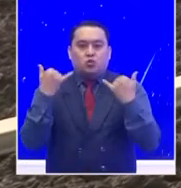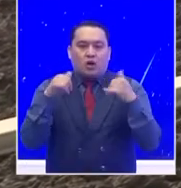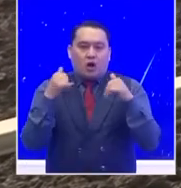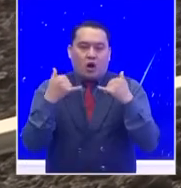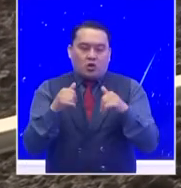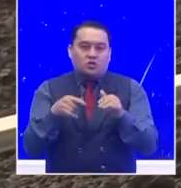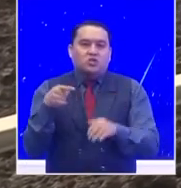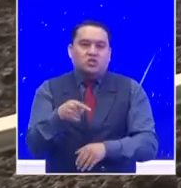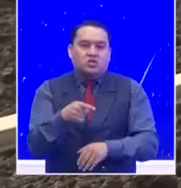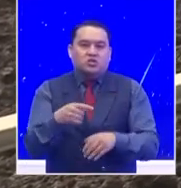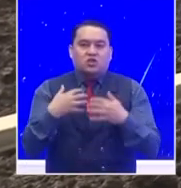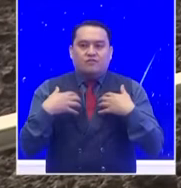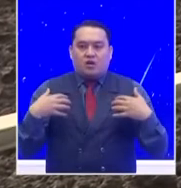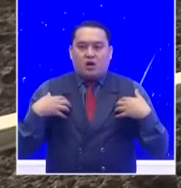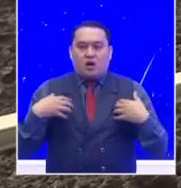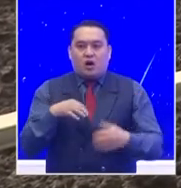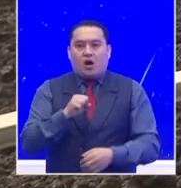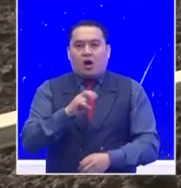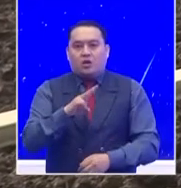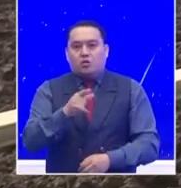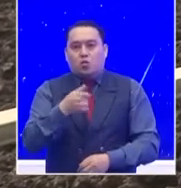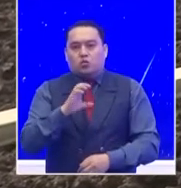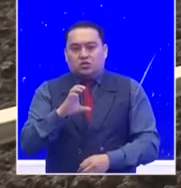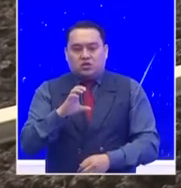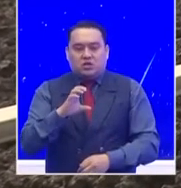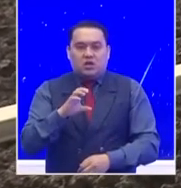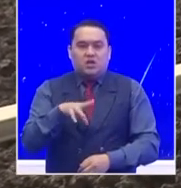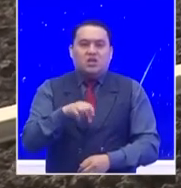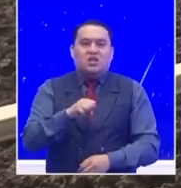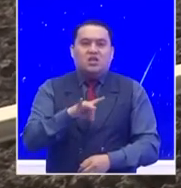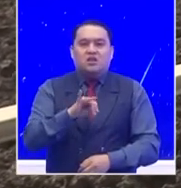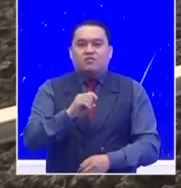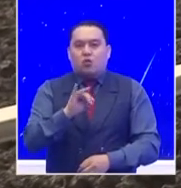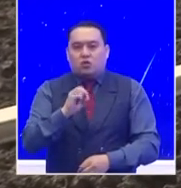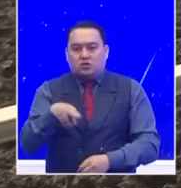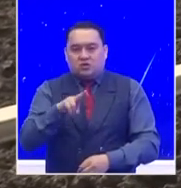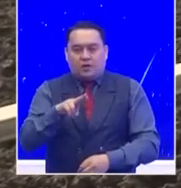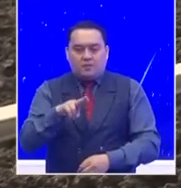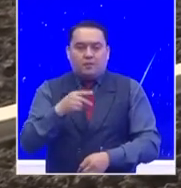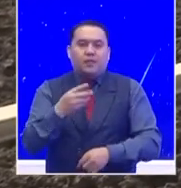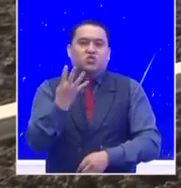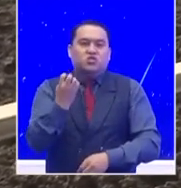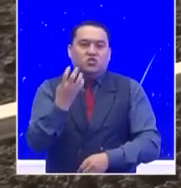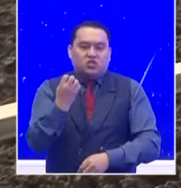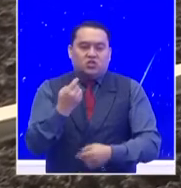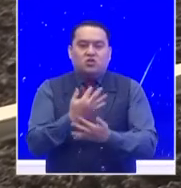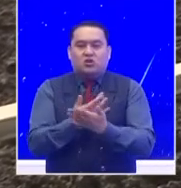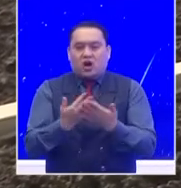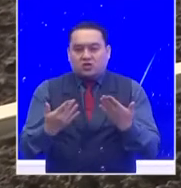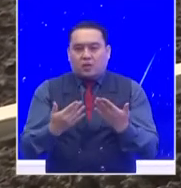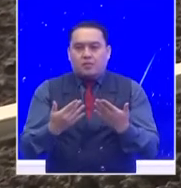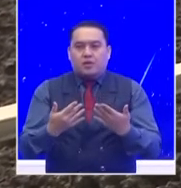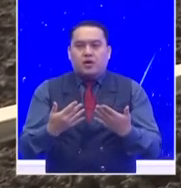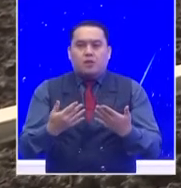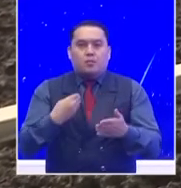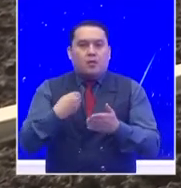числе около 1000 КРС породы ангус, 1200 голов породы герифорд и примерно 400 голов галштинской породы. Мы их